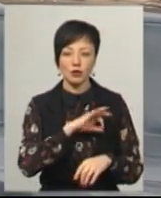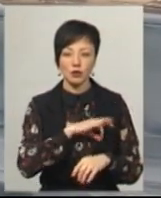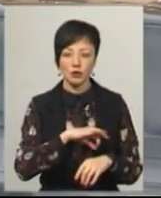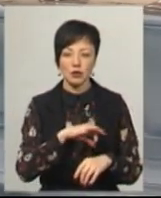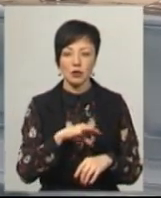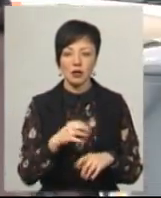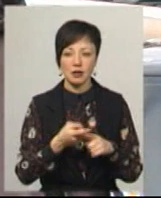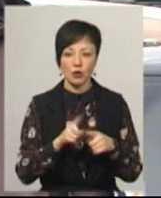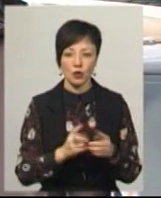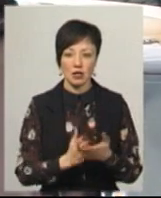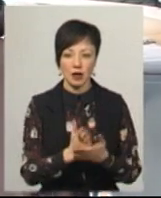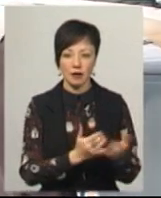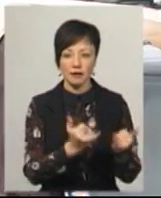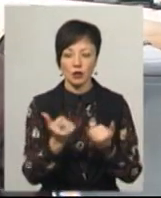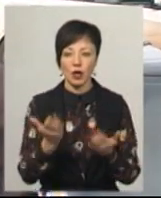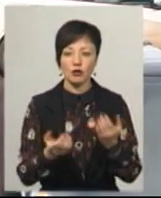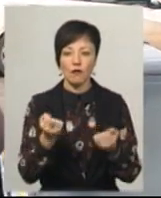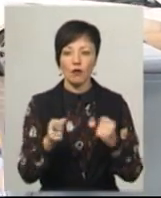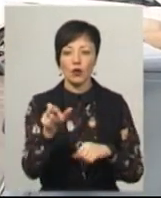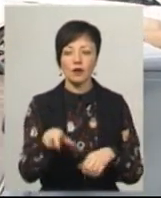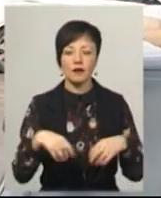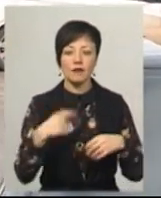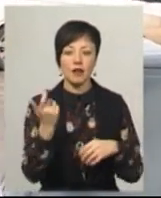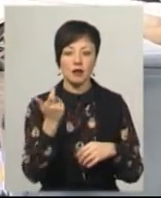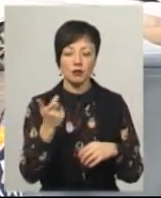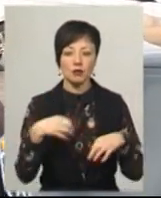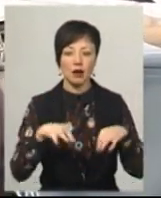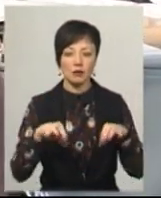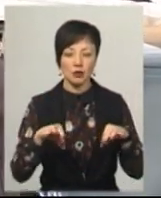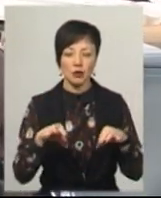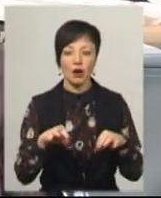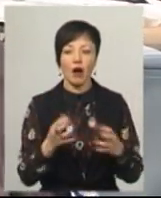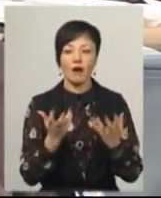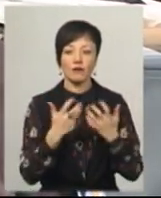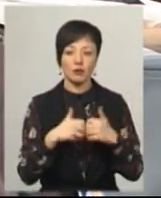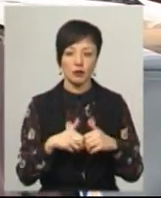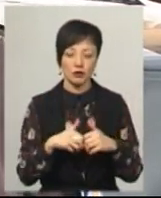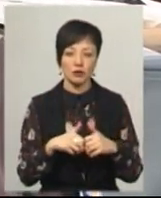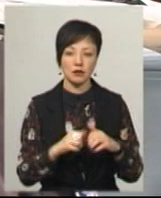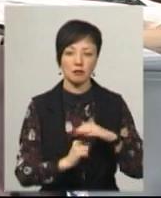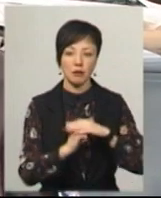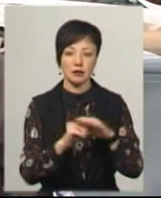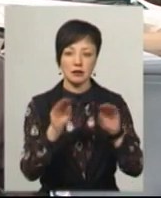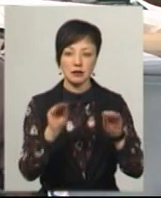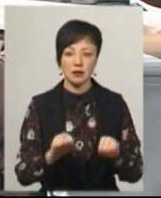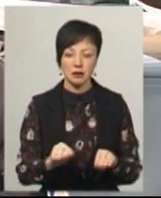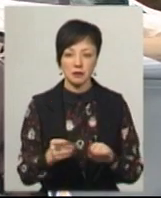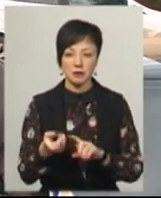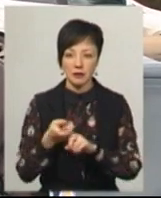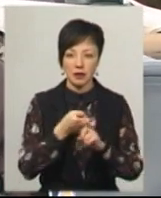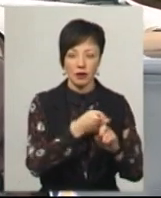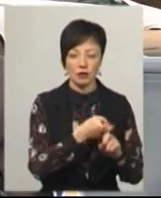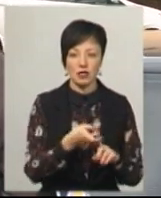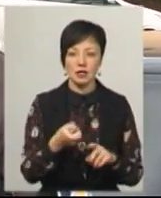привілегіями даного сервісу. Що якщо водій є власником транспортного засобу, то автоматично з баз даних буде підтягуватися також